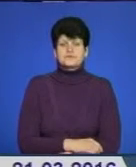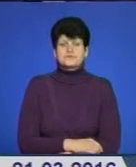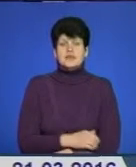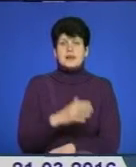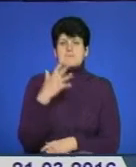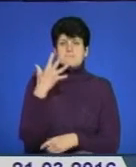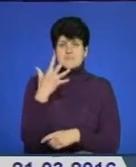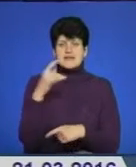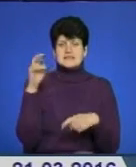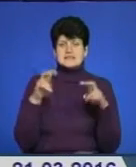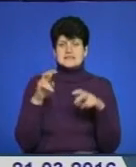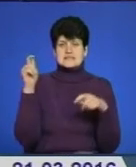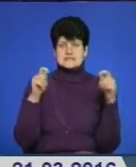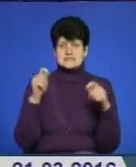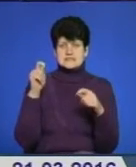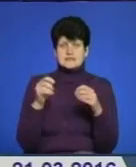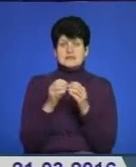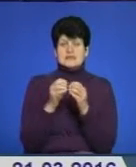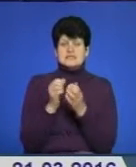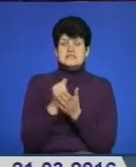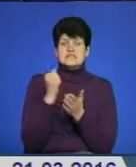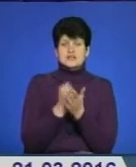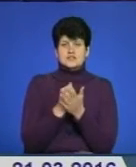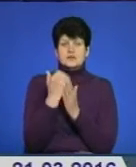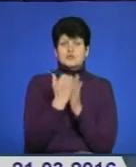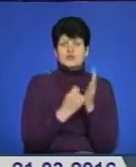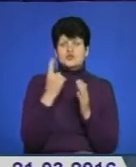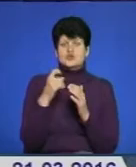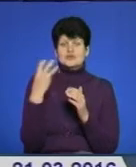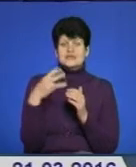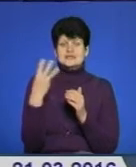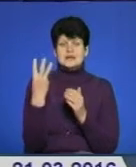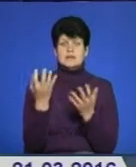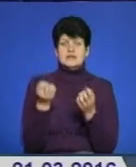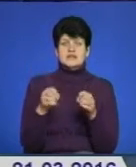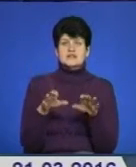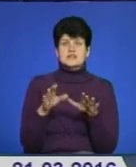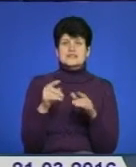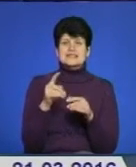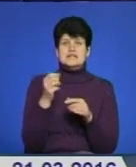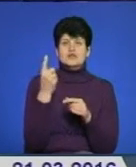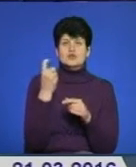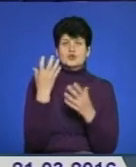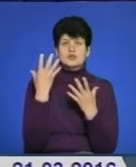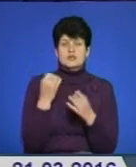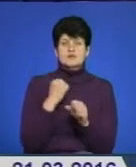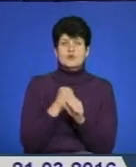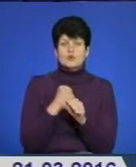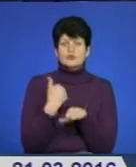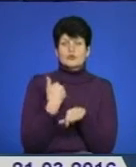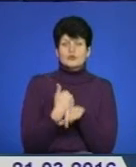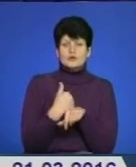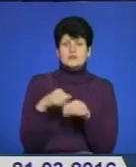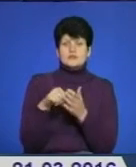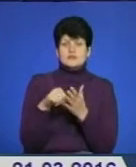5 пленарних засідань, 10 затверджених програм, 133 прийнятих рішень. За 100 днів роботи головного представницького органу